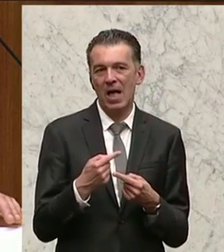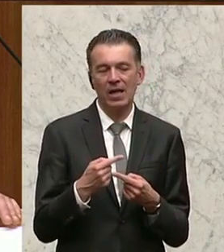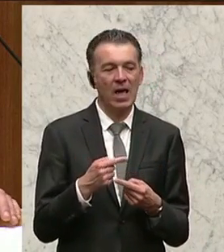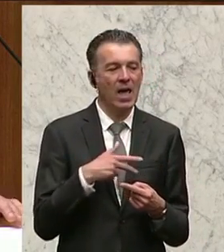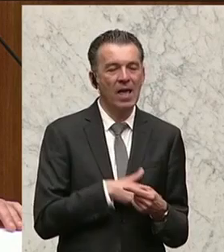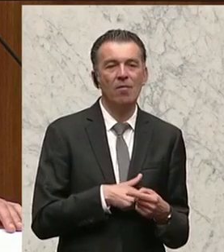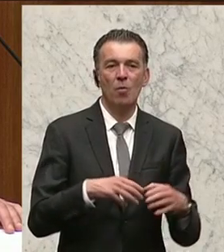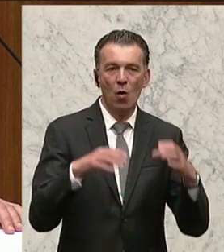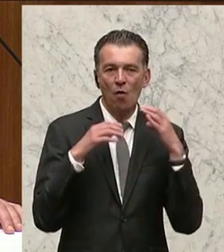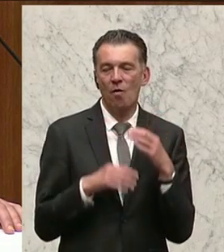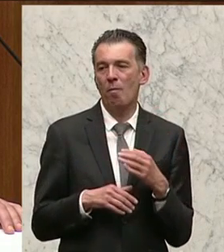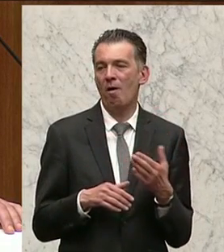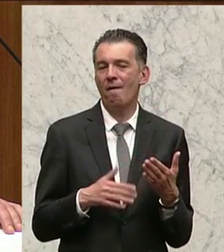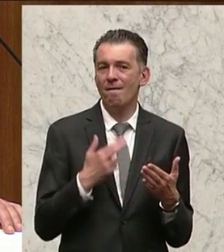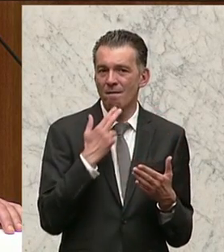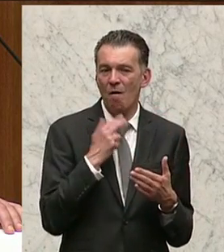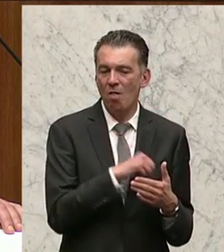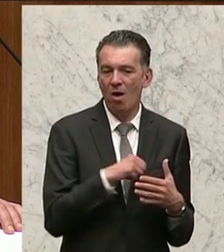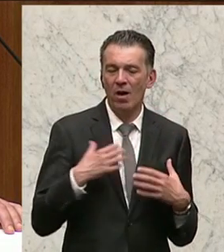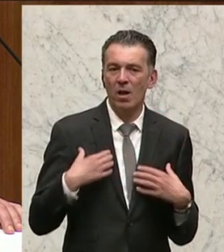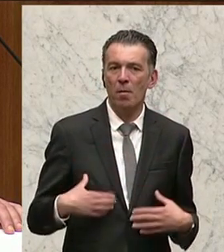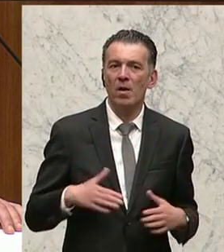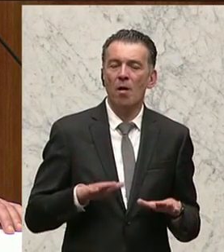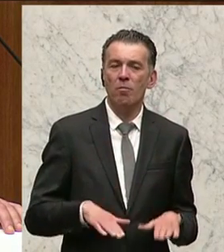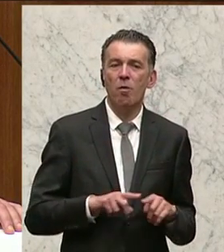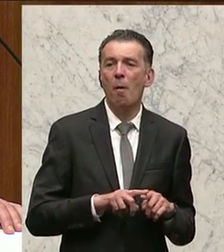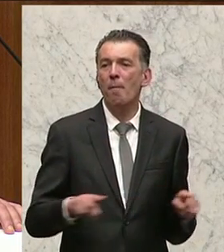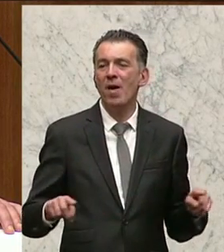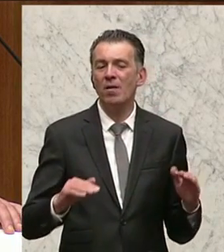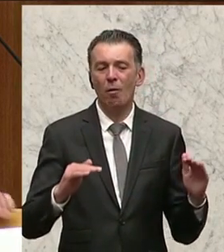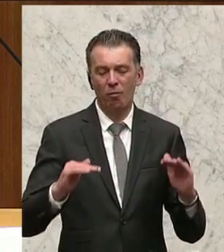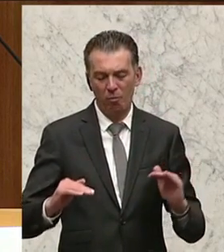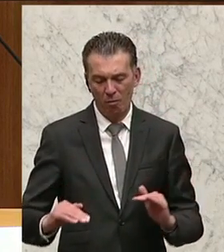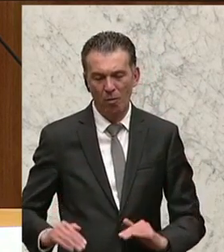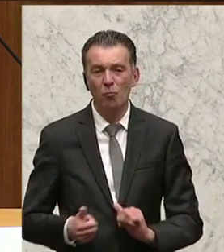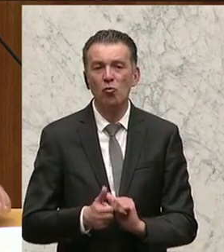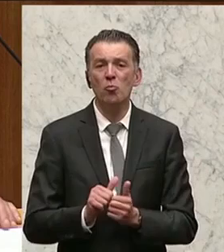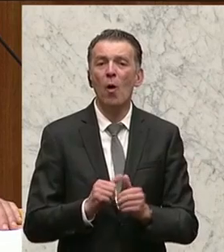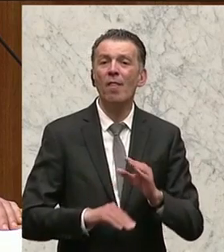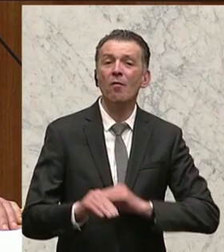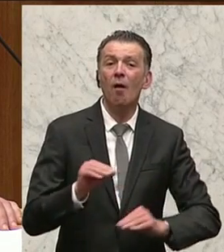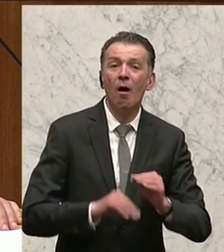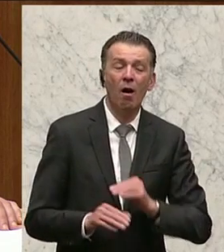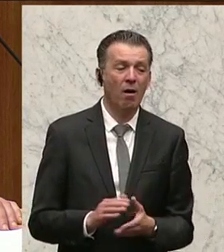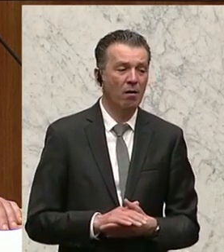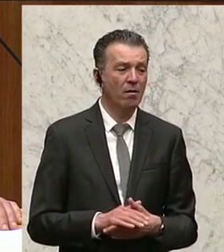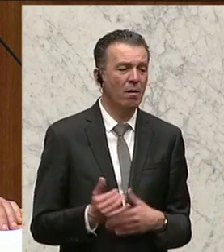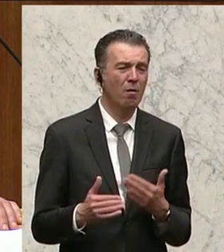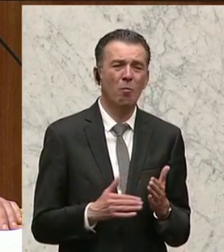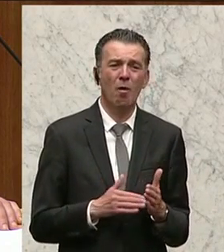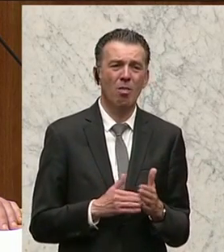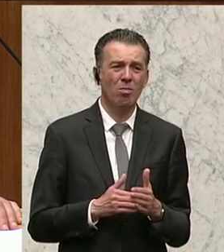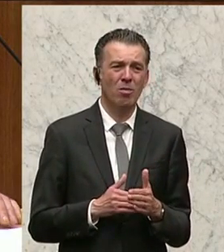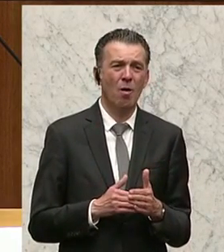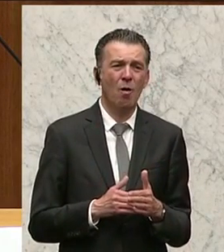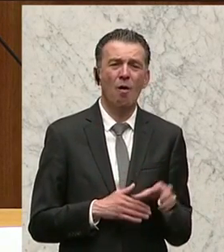zu bewahren, versuchen. Das geht runter bis in die kleinsten Sportvereine. Wir haben nach wie vor einen äußerst